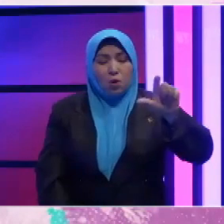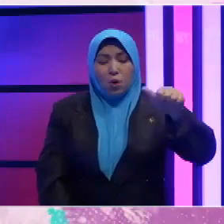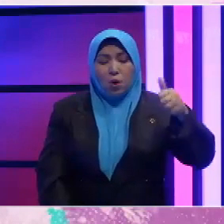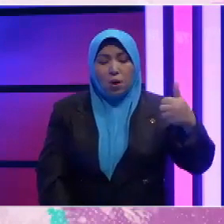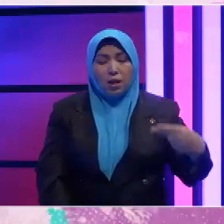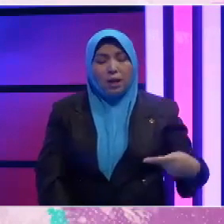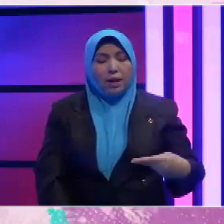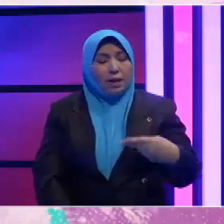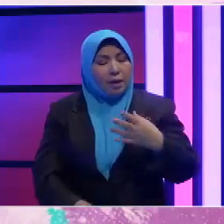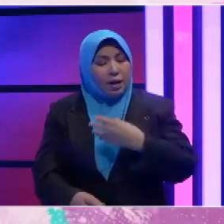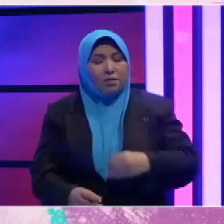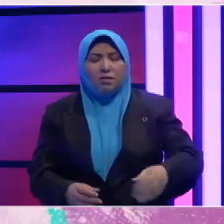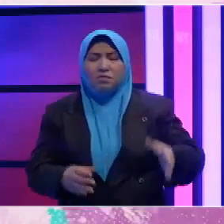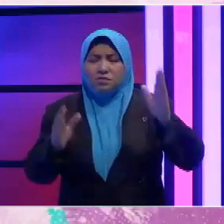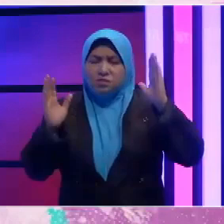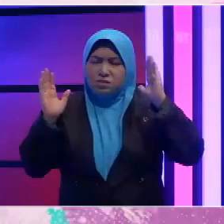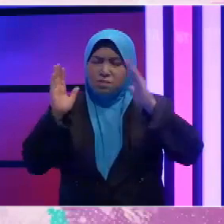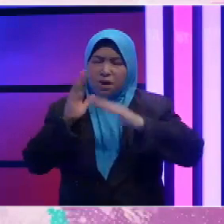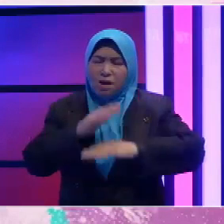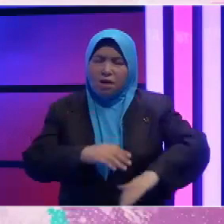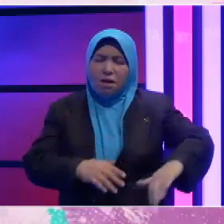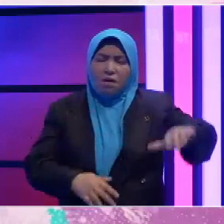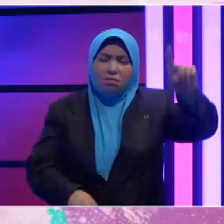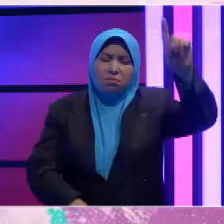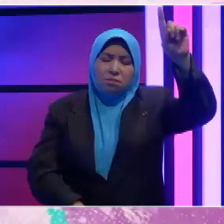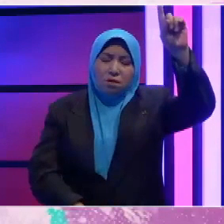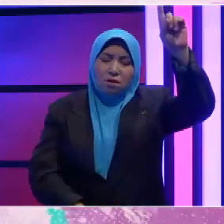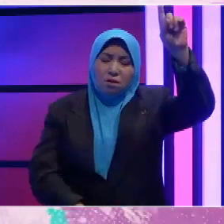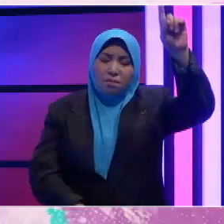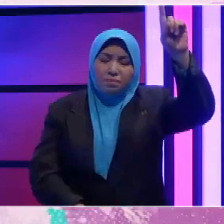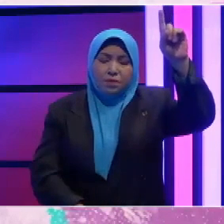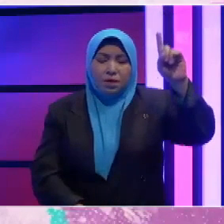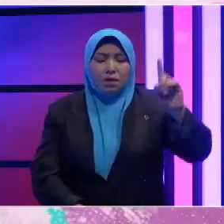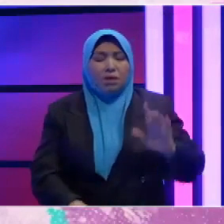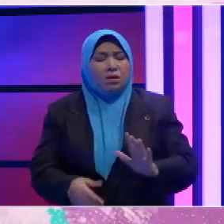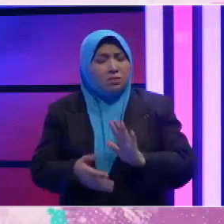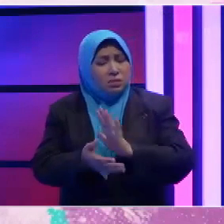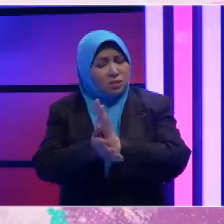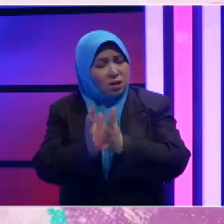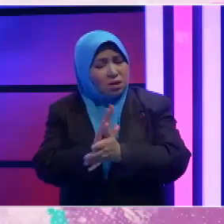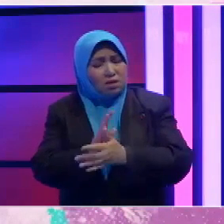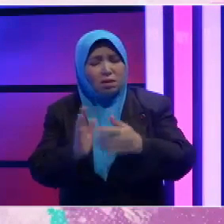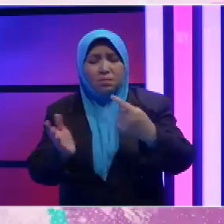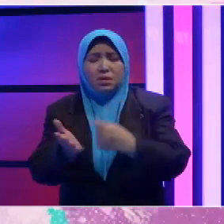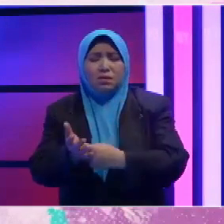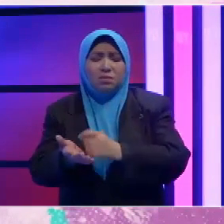صالحا أن اعبدوا الله